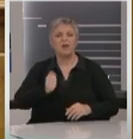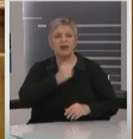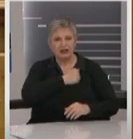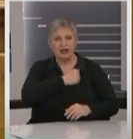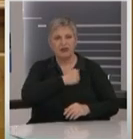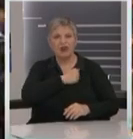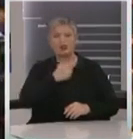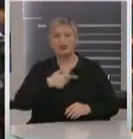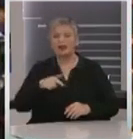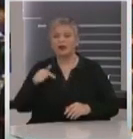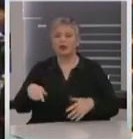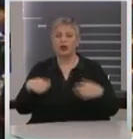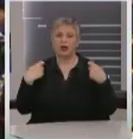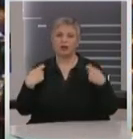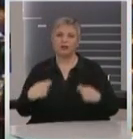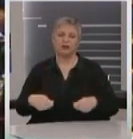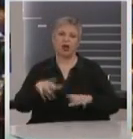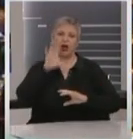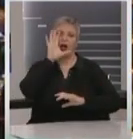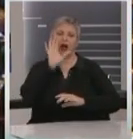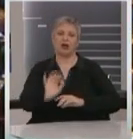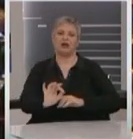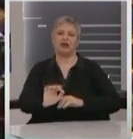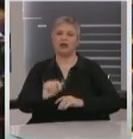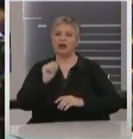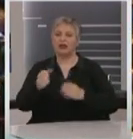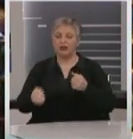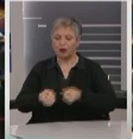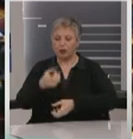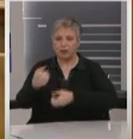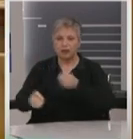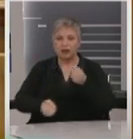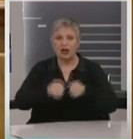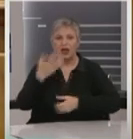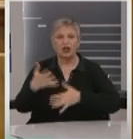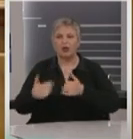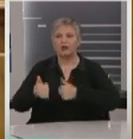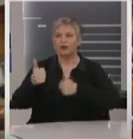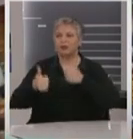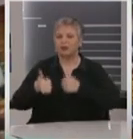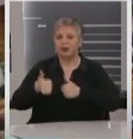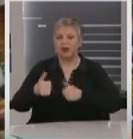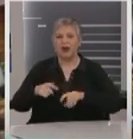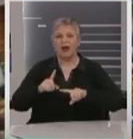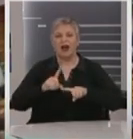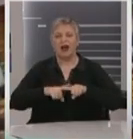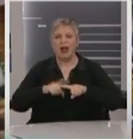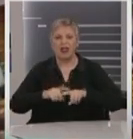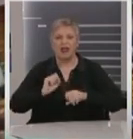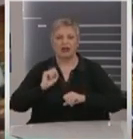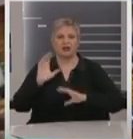της χώρας και το μεγάλο παραγωγικό πλεονέκτημα ανταγωνιστικό της χώρας. Κόσμος της